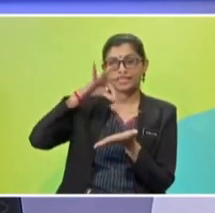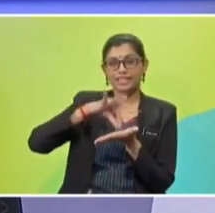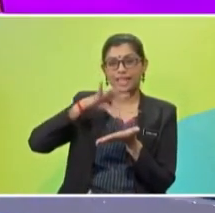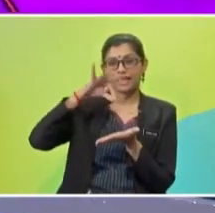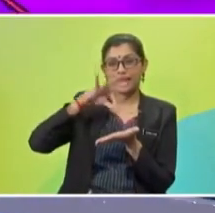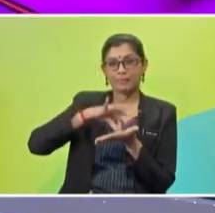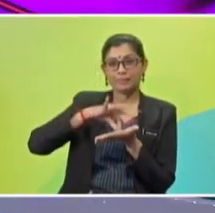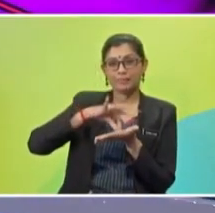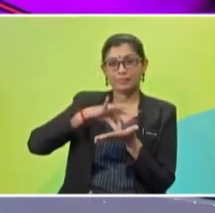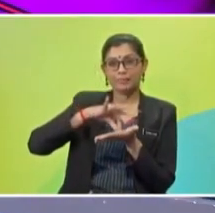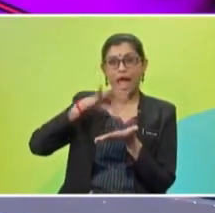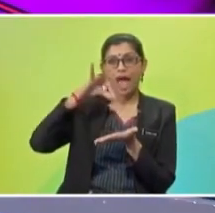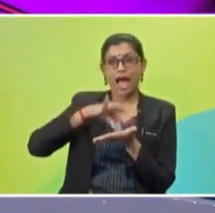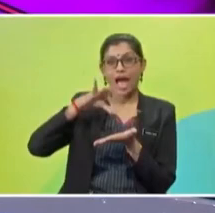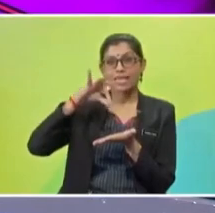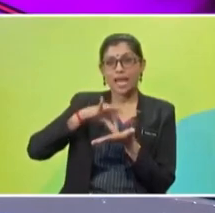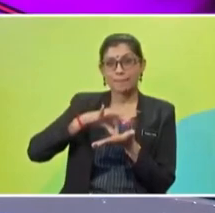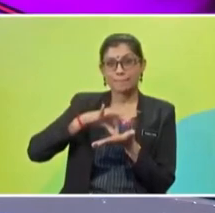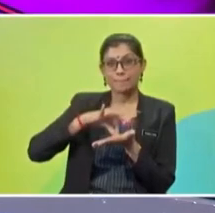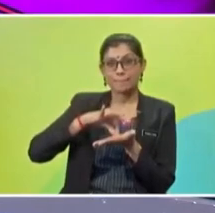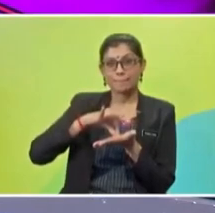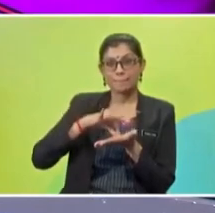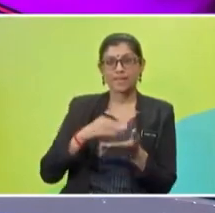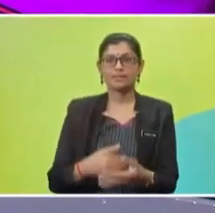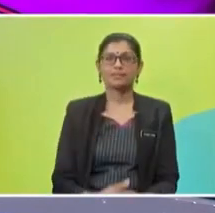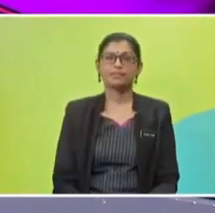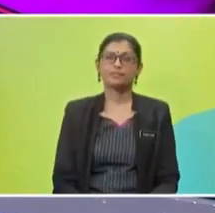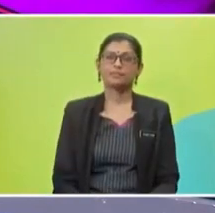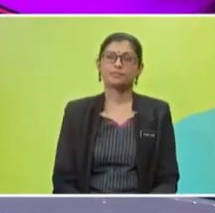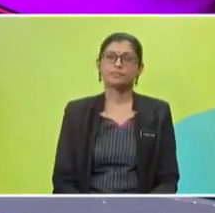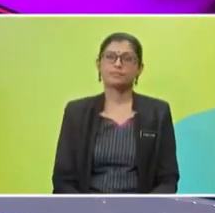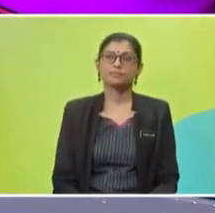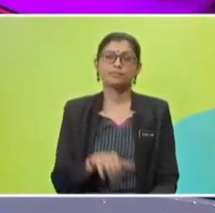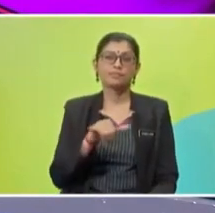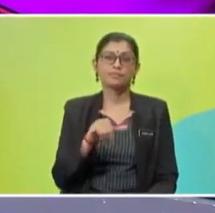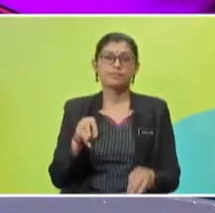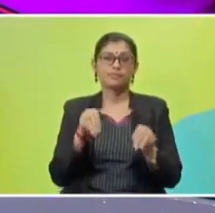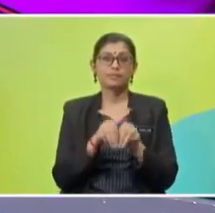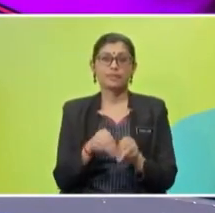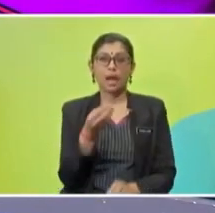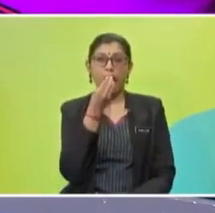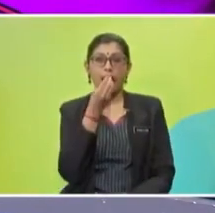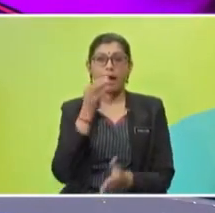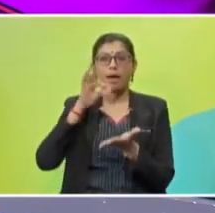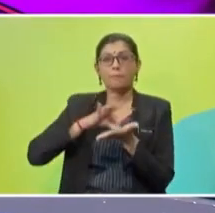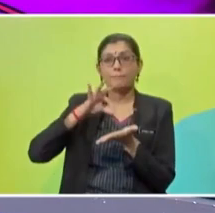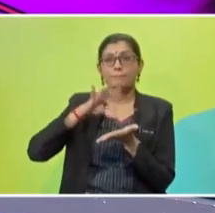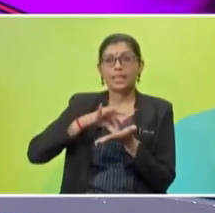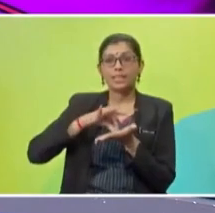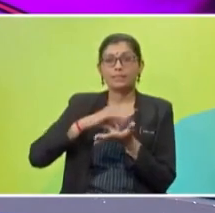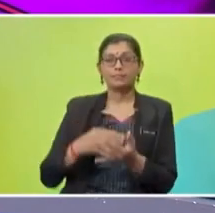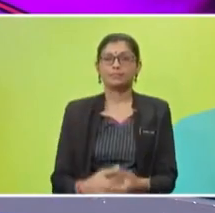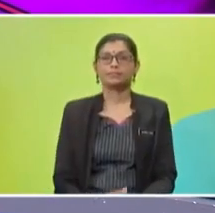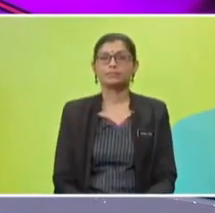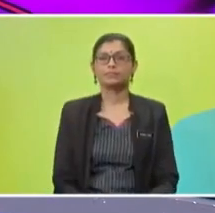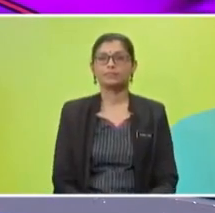ya Oke hariam pakai sebab Audi patung-patung makanan enak ayam baik-baik